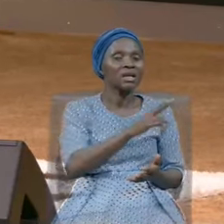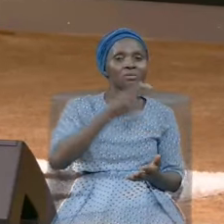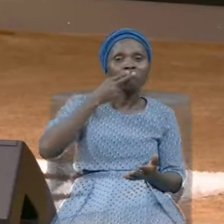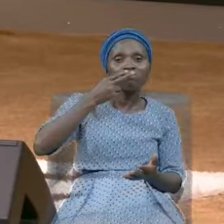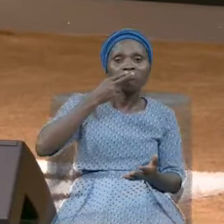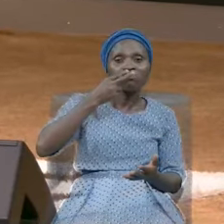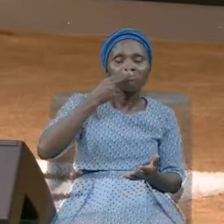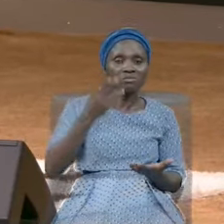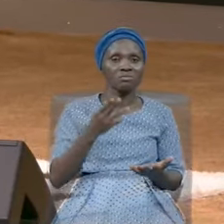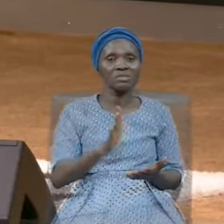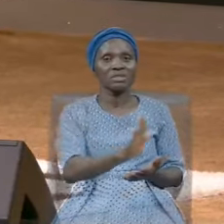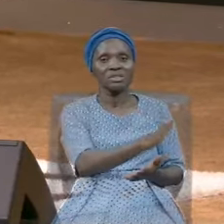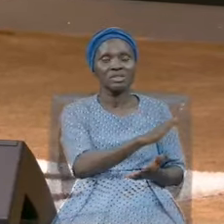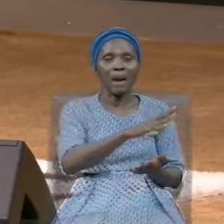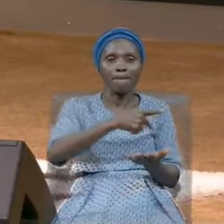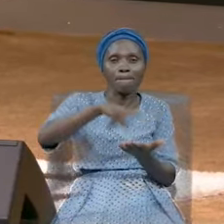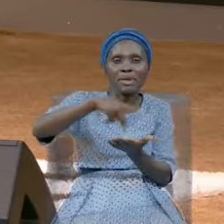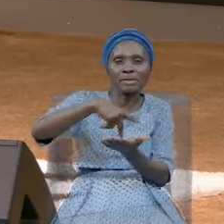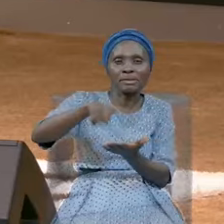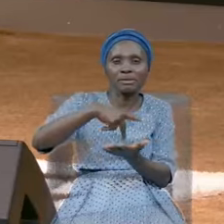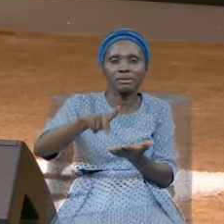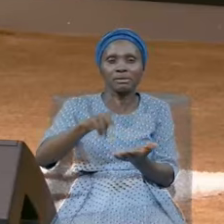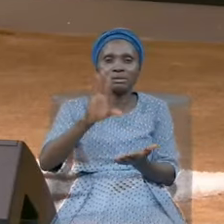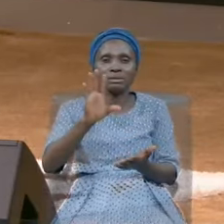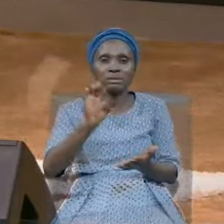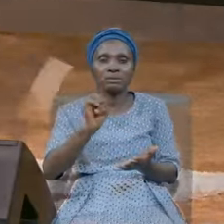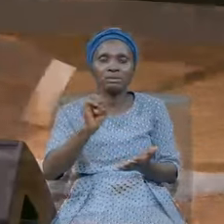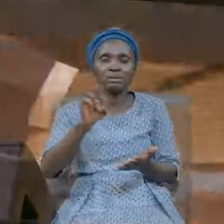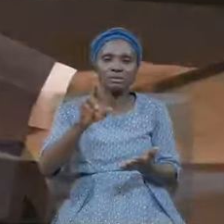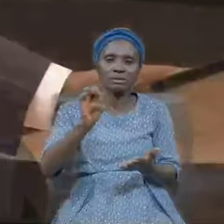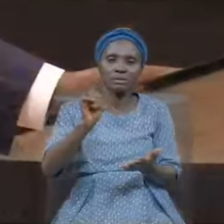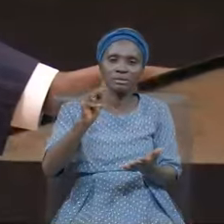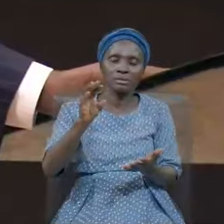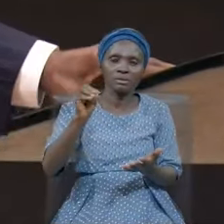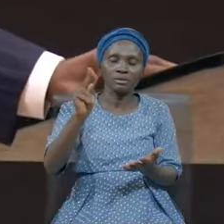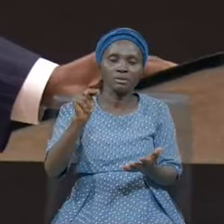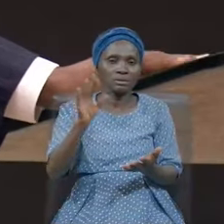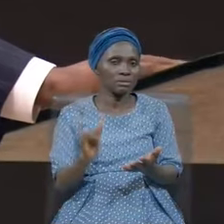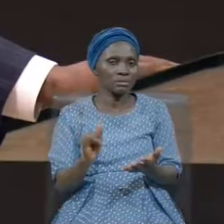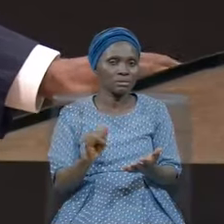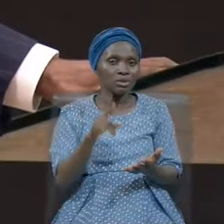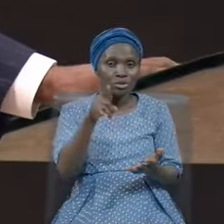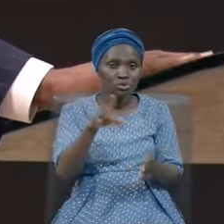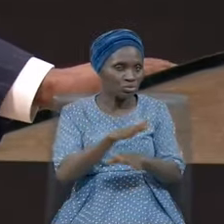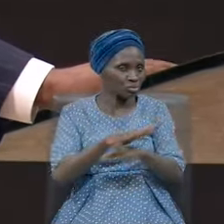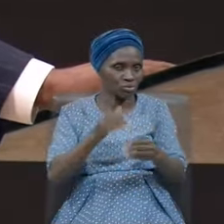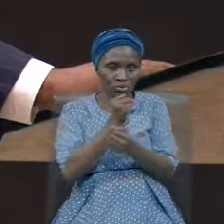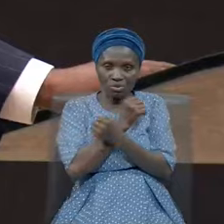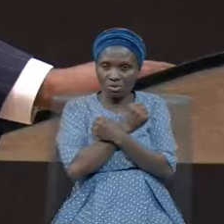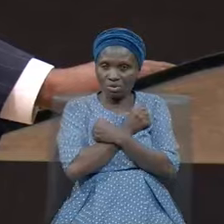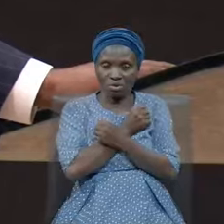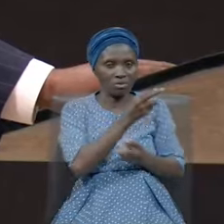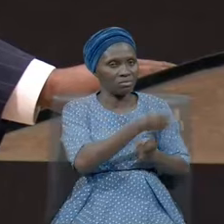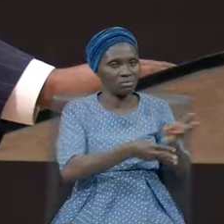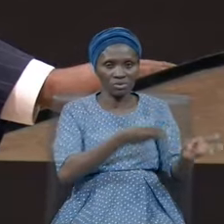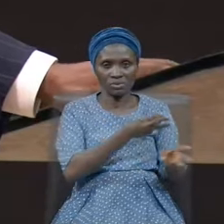leur drogue, leur cérémonie, leur festivité. N'aimez point le monde, ni les choses